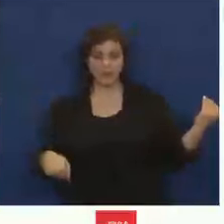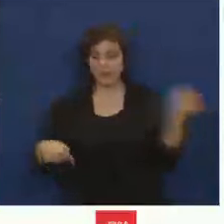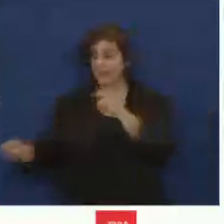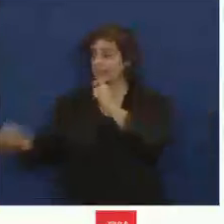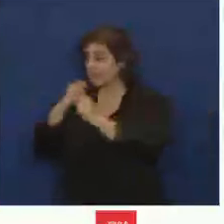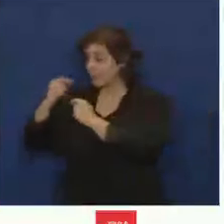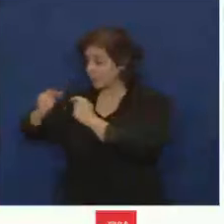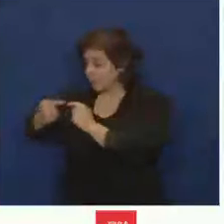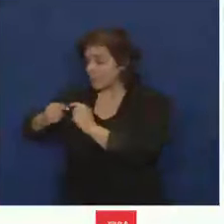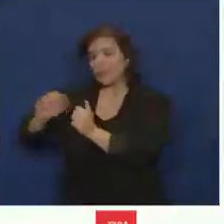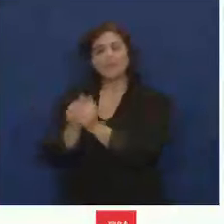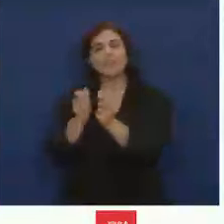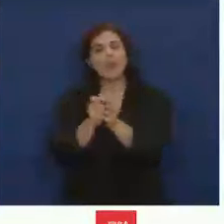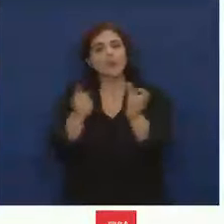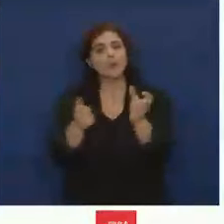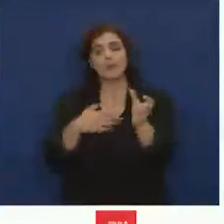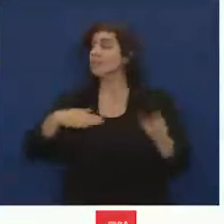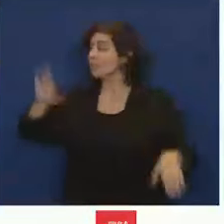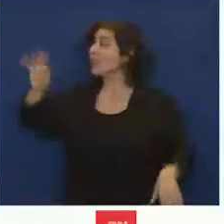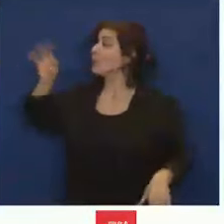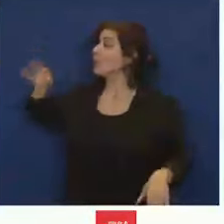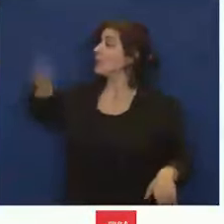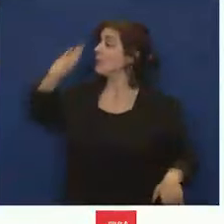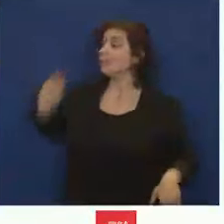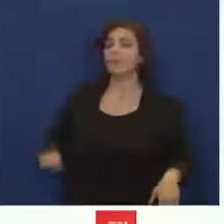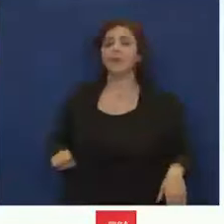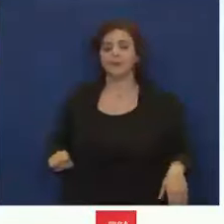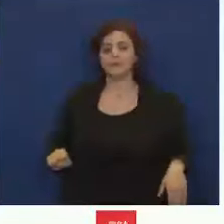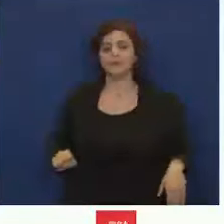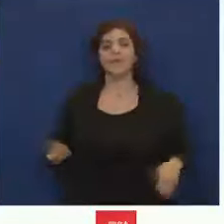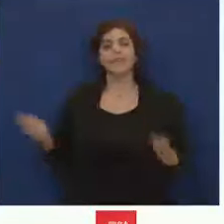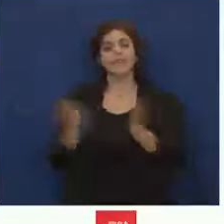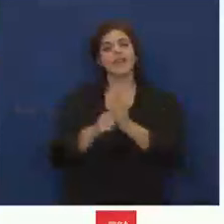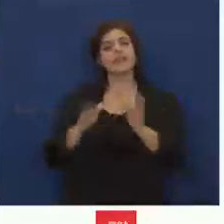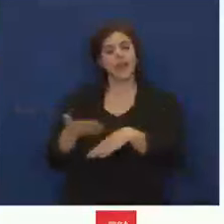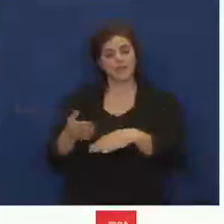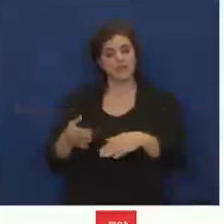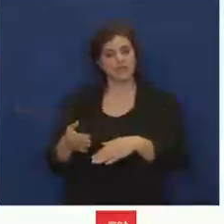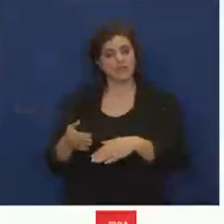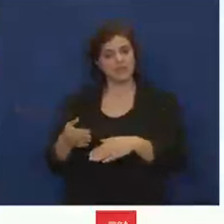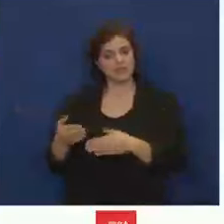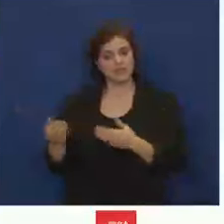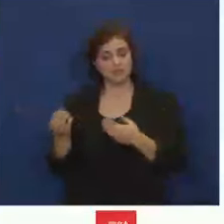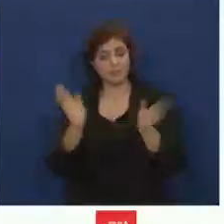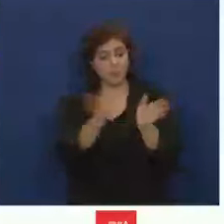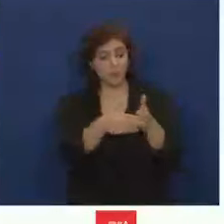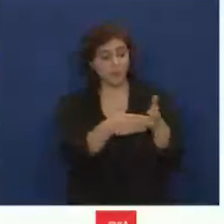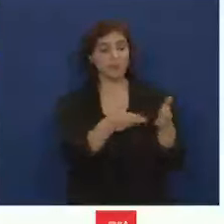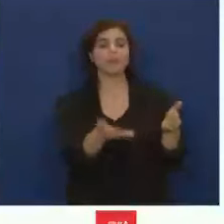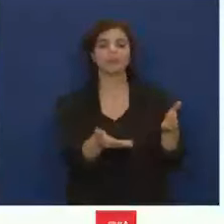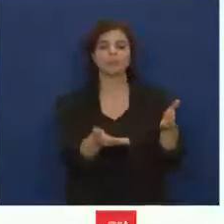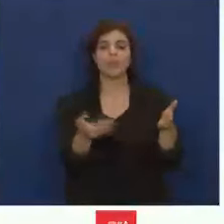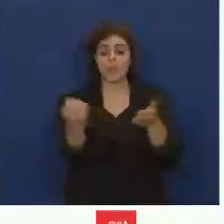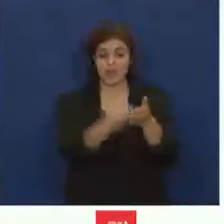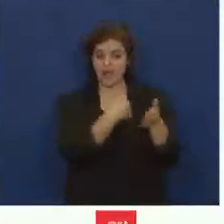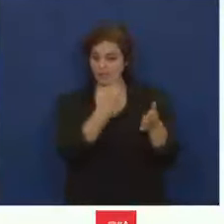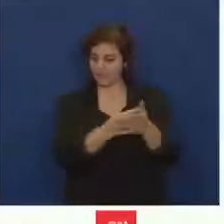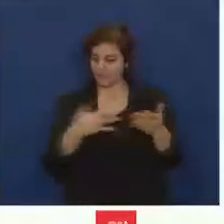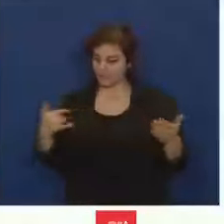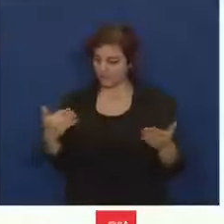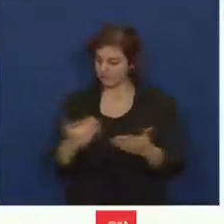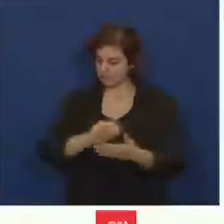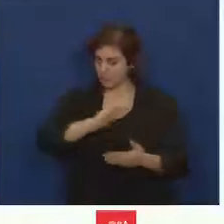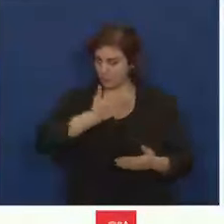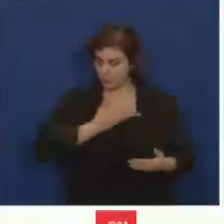avec une entreprise ayant répondu à la consultation lancée au mois d'avril. Selon les informations qui nous sont parvenues,